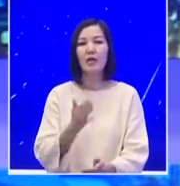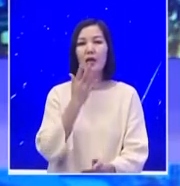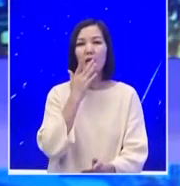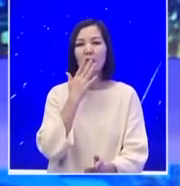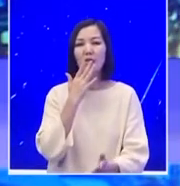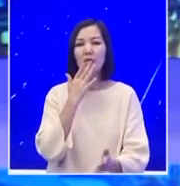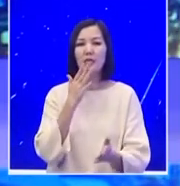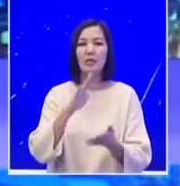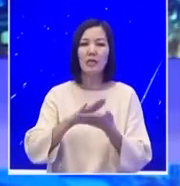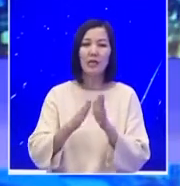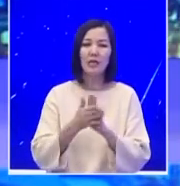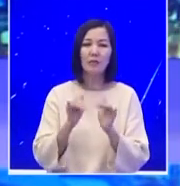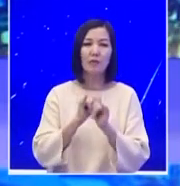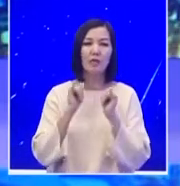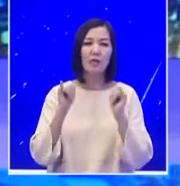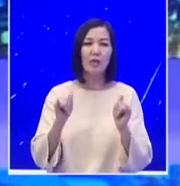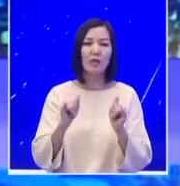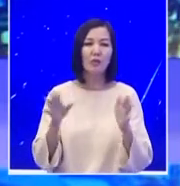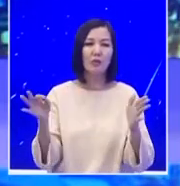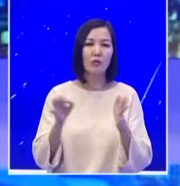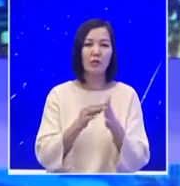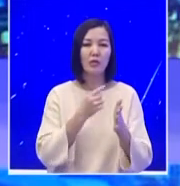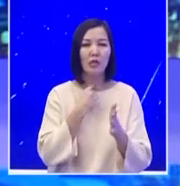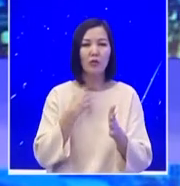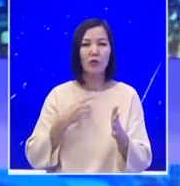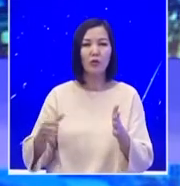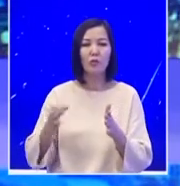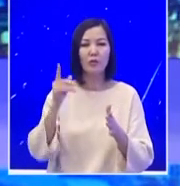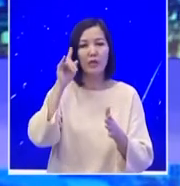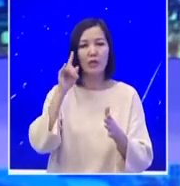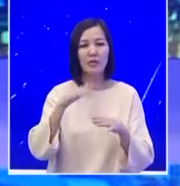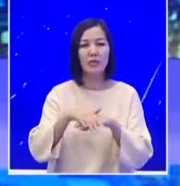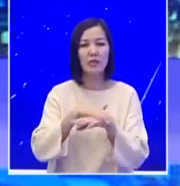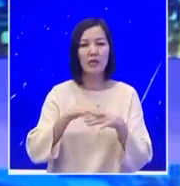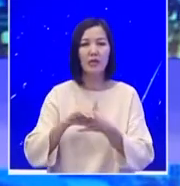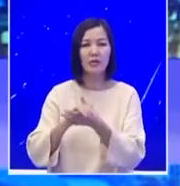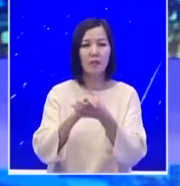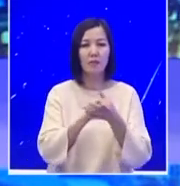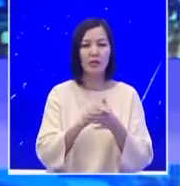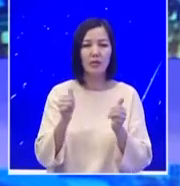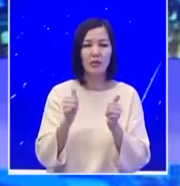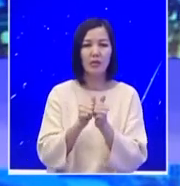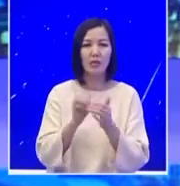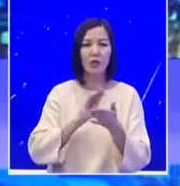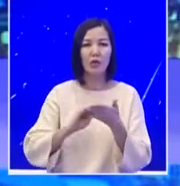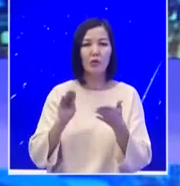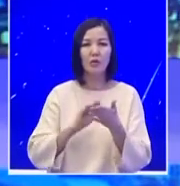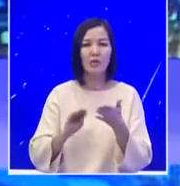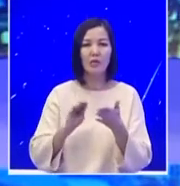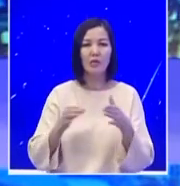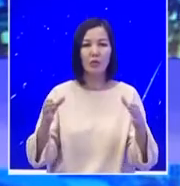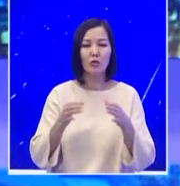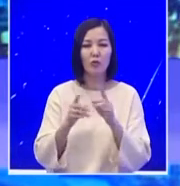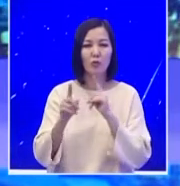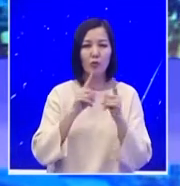Этносаралық келісімді нығайту. Дәл осындай мақсатпен Талдықорғанда облысты Қазақстан Халықтар Ассамблеясы жанындағы журналистер мен сарапшылар клубының